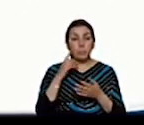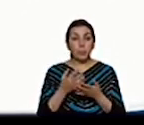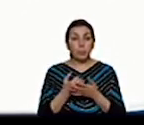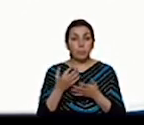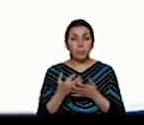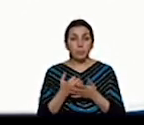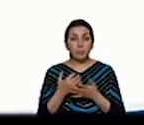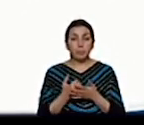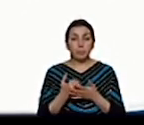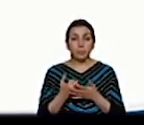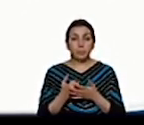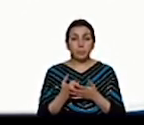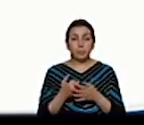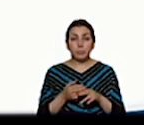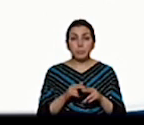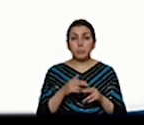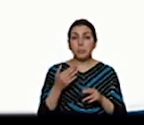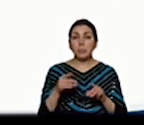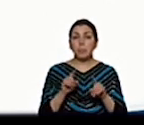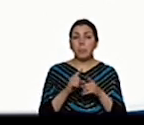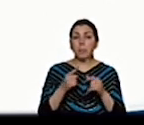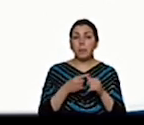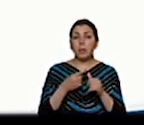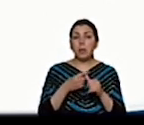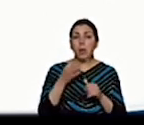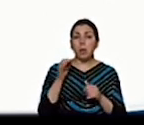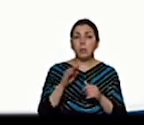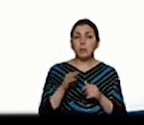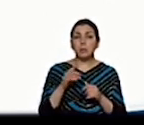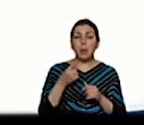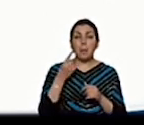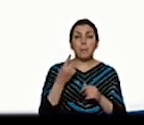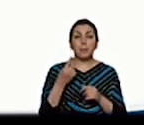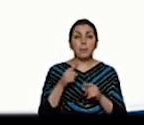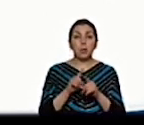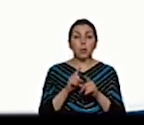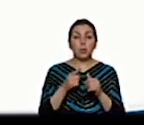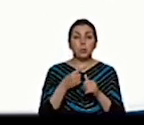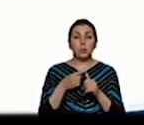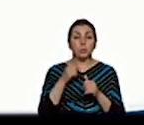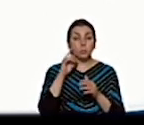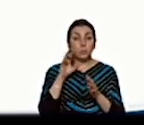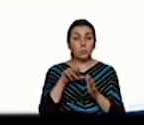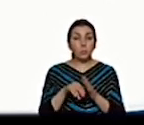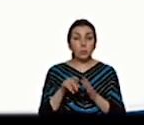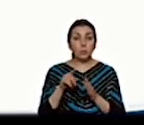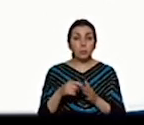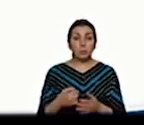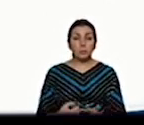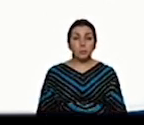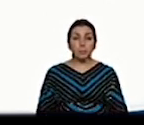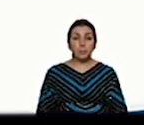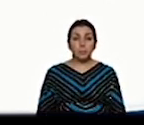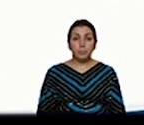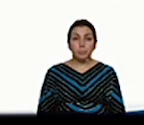topishmoq. Demak, mana shu otlarni siz ham birlikdagi otlar deb hisoblaysizmi bolajonlar?